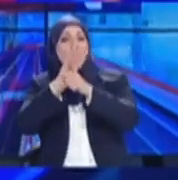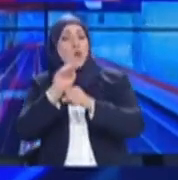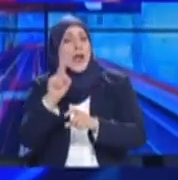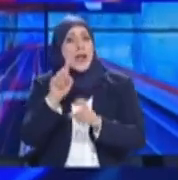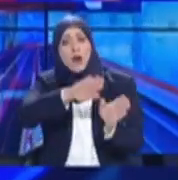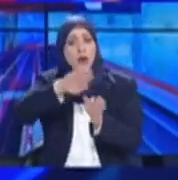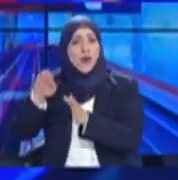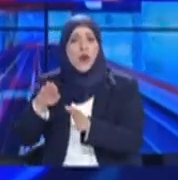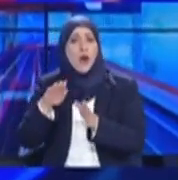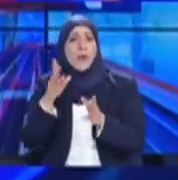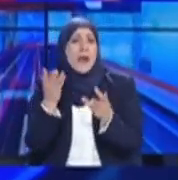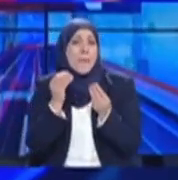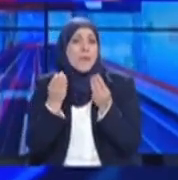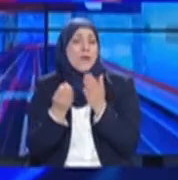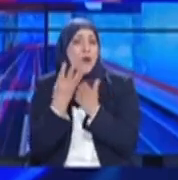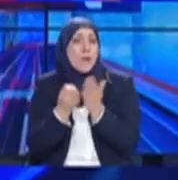ممكن